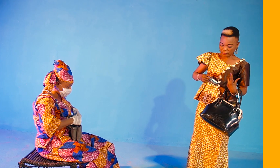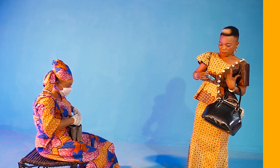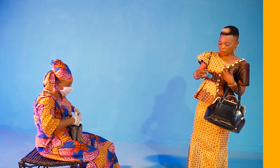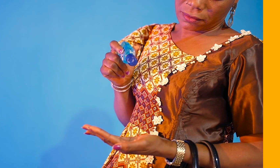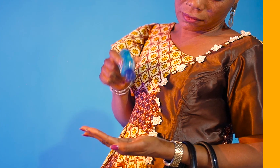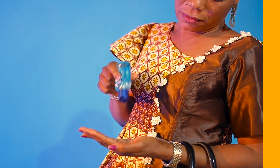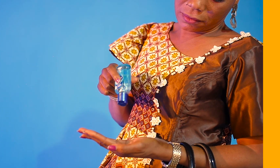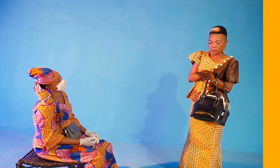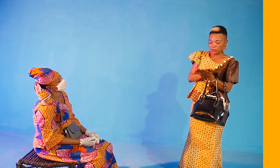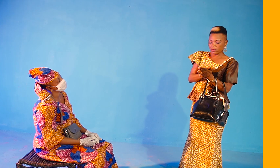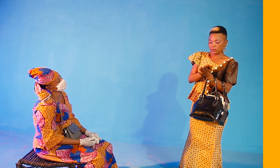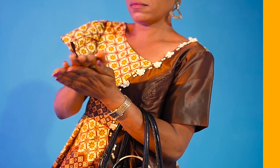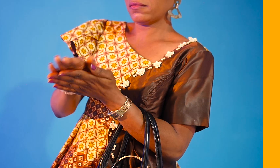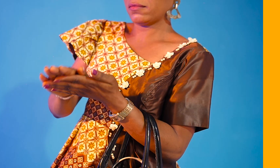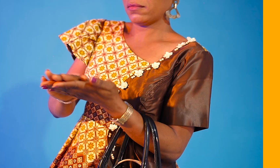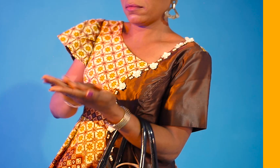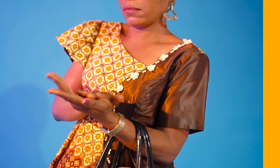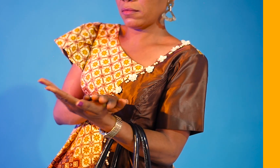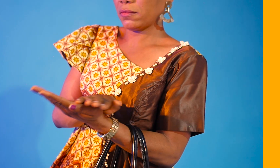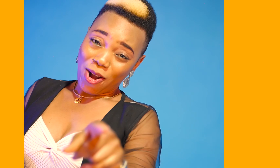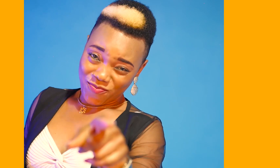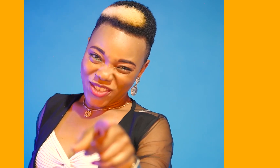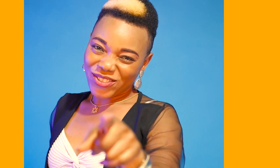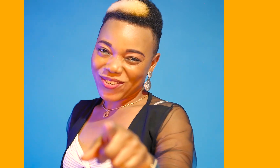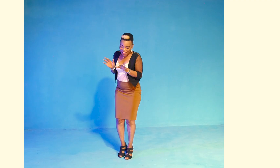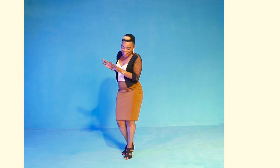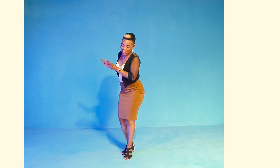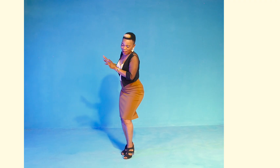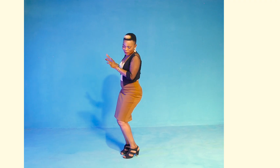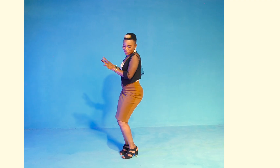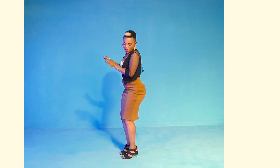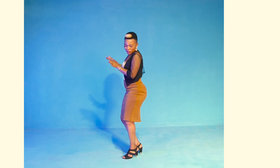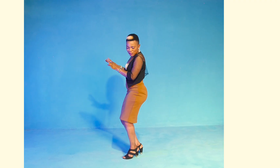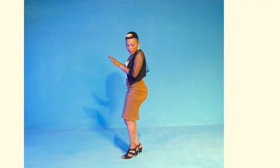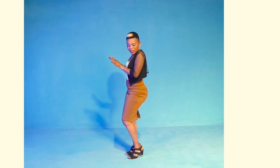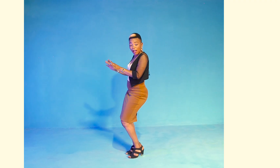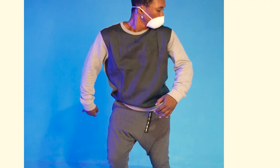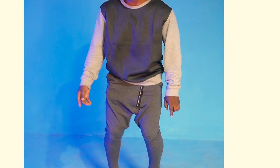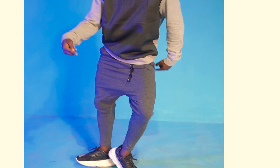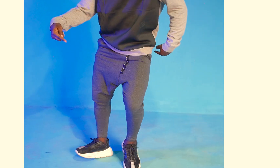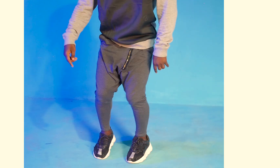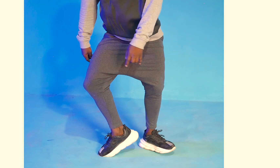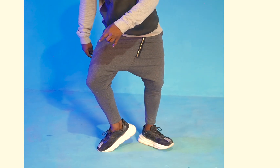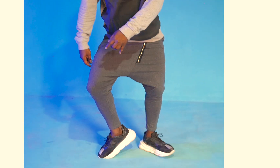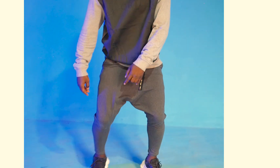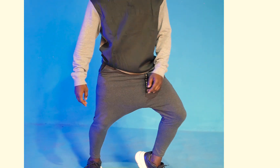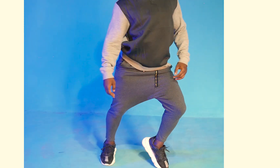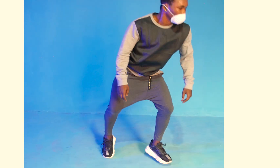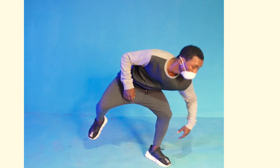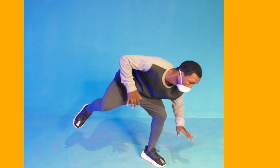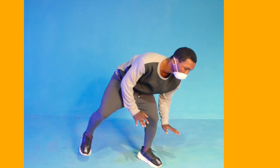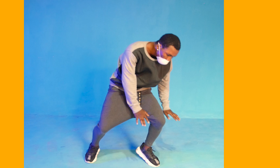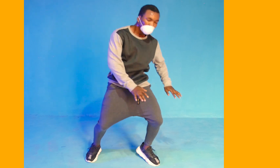là Lave-toi les mains Tiens-moi, couvre-toi la bouche Évite les comptes à cuisine Coronavirus,